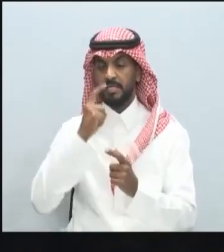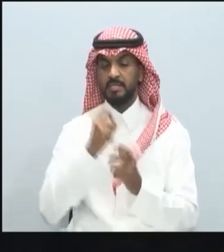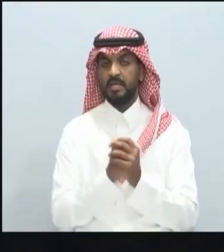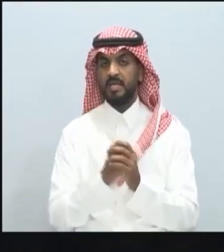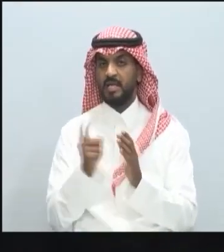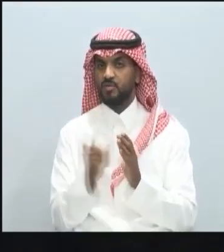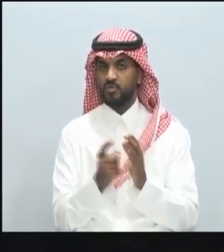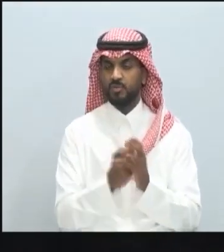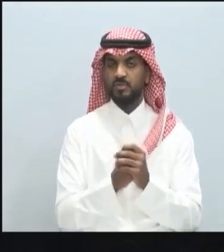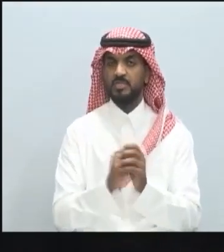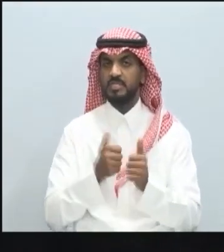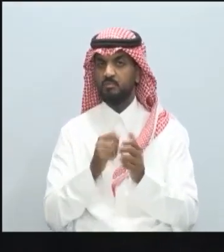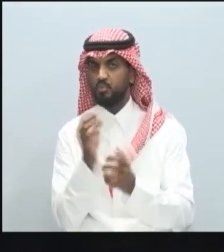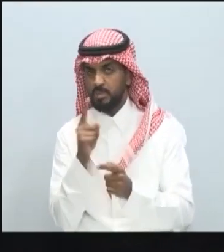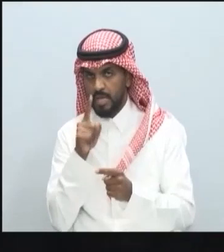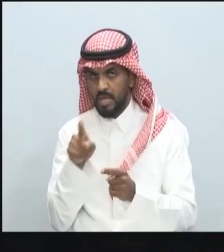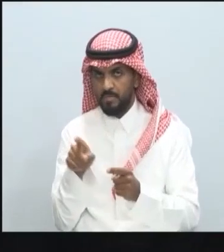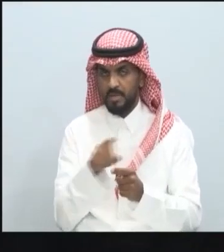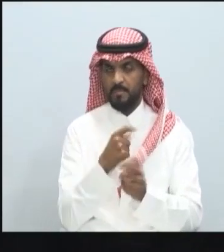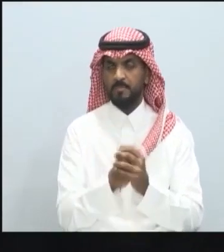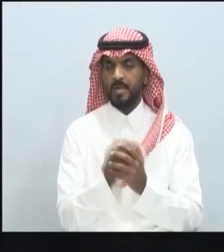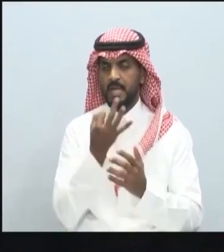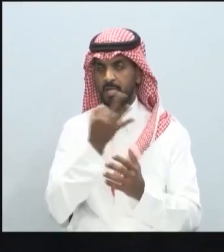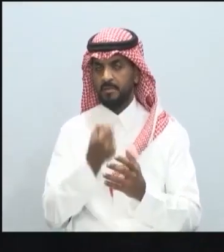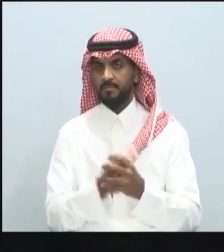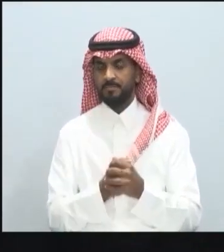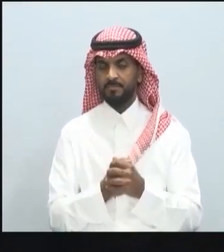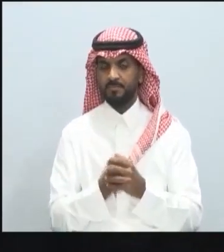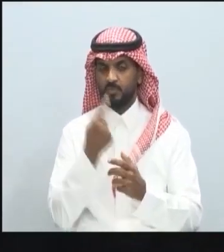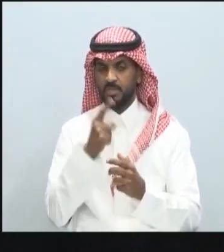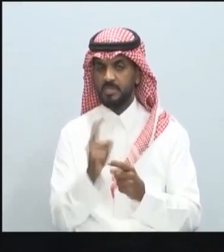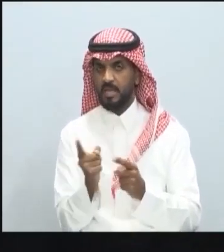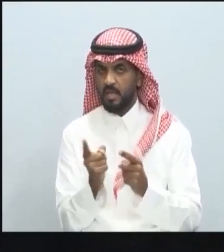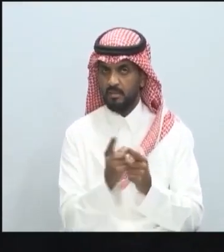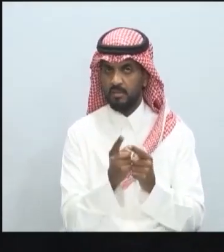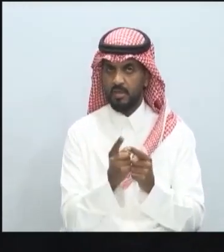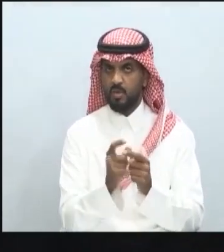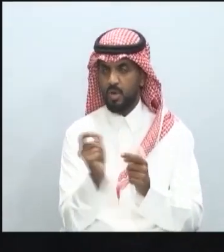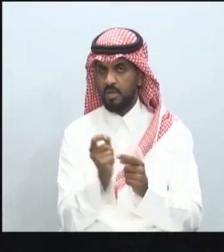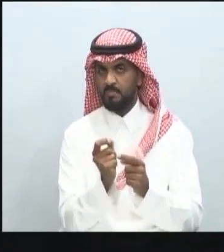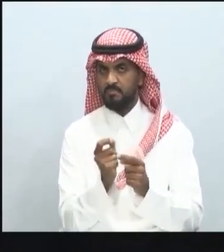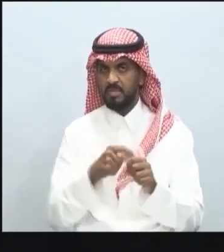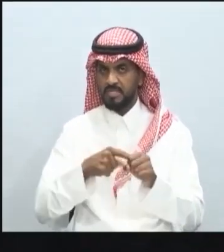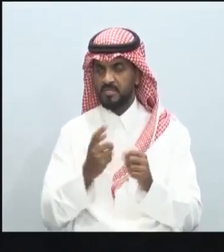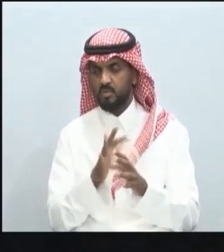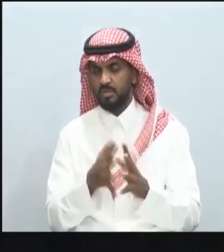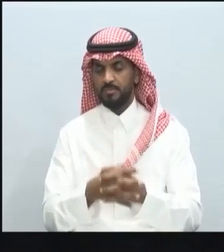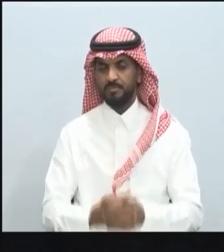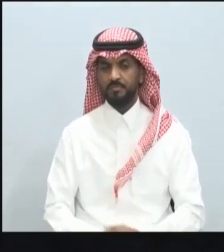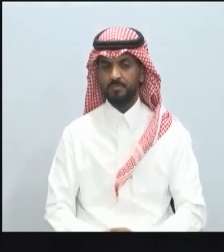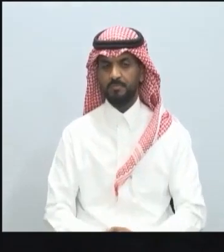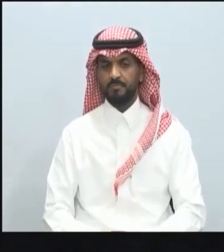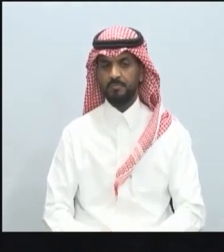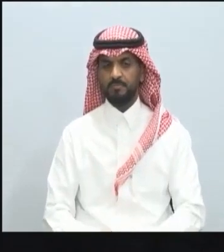الاسطر حتى تستطيع المتابعه مع القراءه وان تركز مثلا او تضع لك خطا او قلما قلم رصاص وما الى